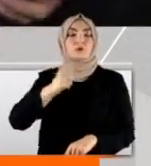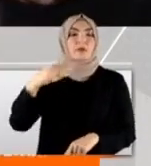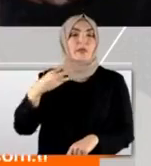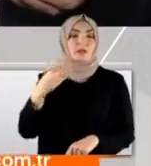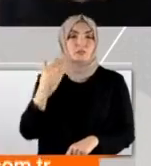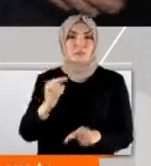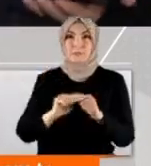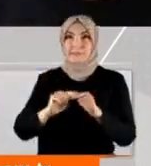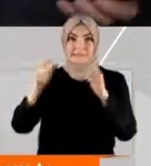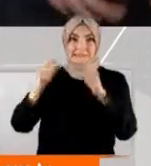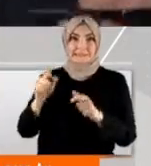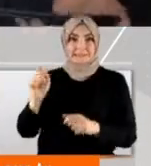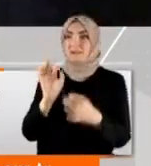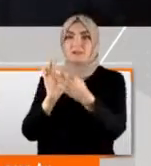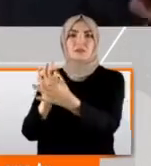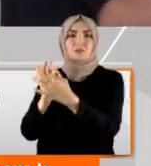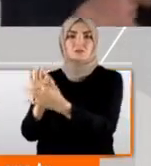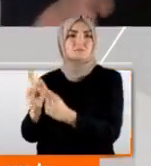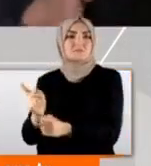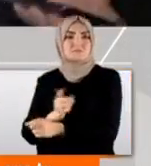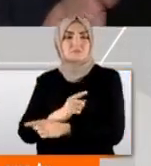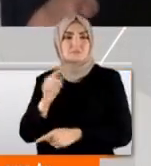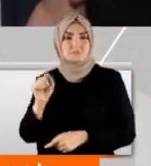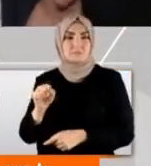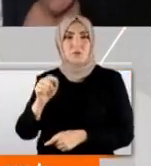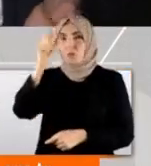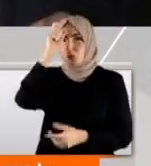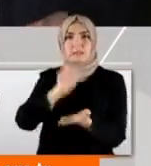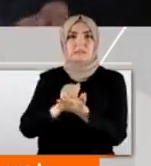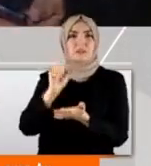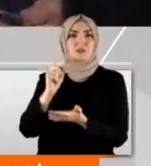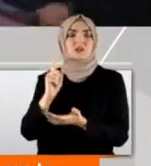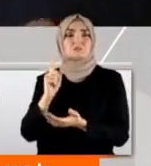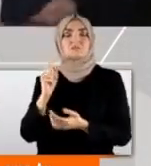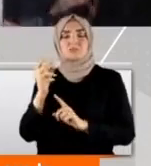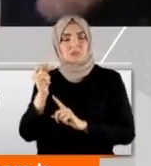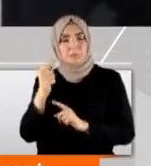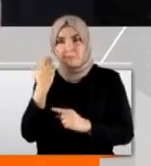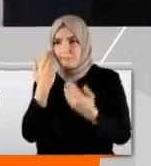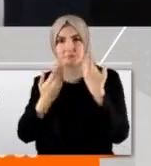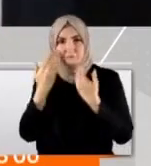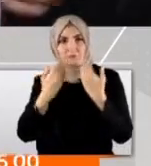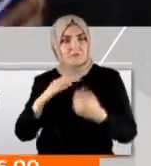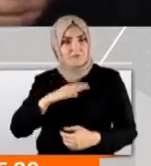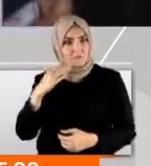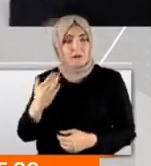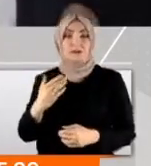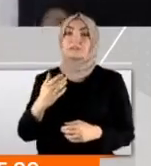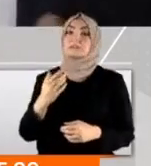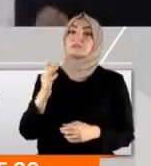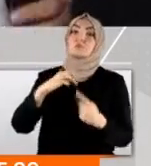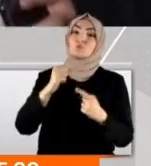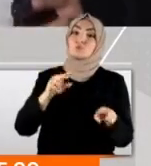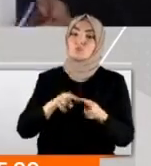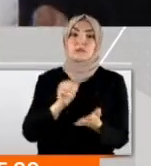temaslarını belki Türk gazetecilerden daha fazla sayıda Rum gazeteci de takip etti. İşte o takibin tek amacı aslında Cumhurbaşkanı Erdoğan'ın